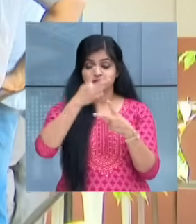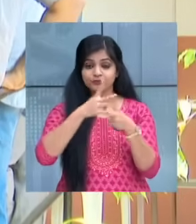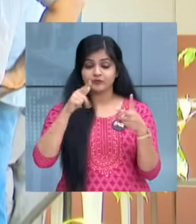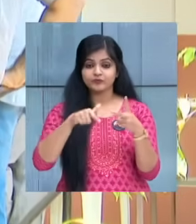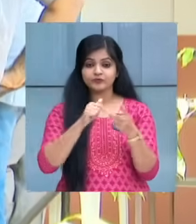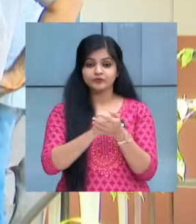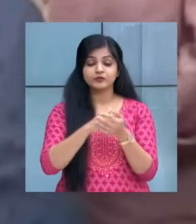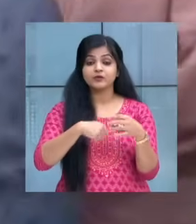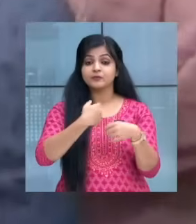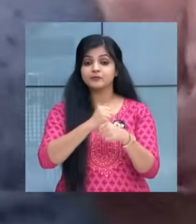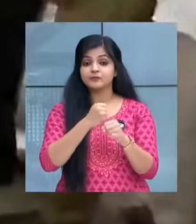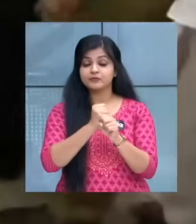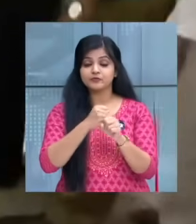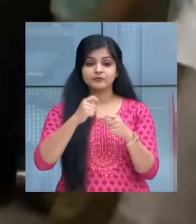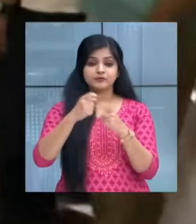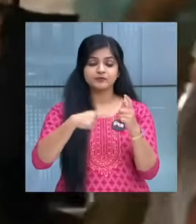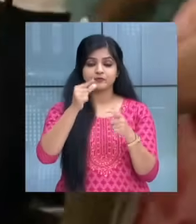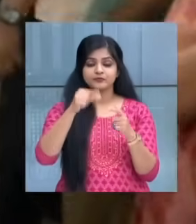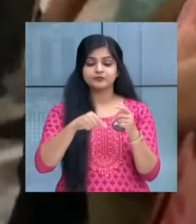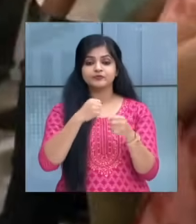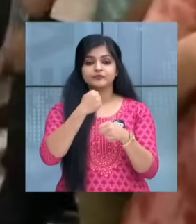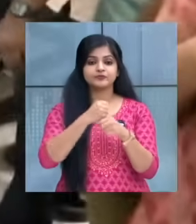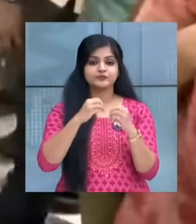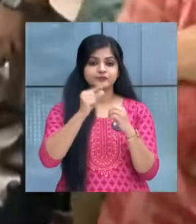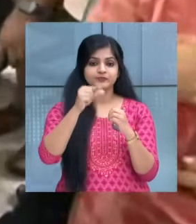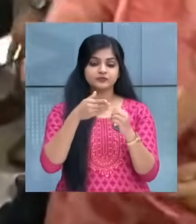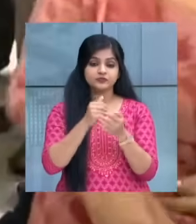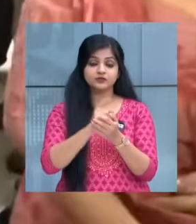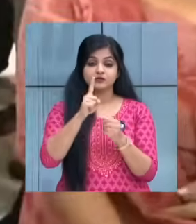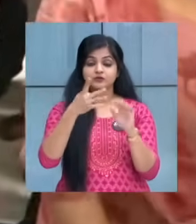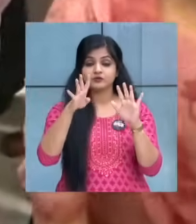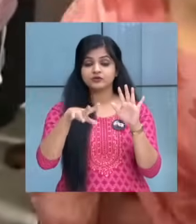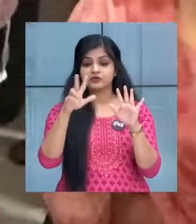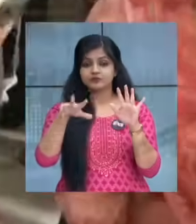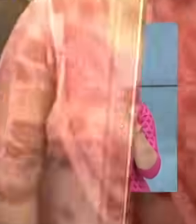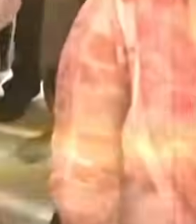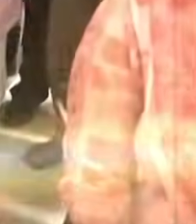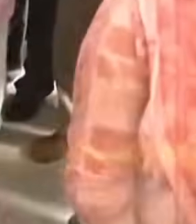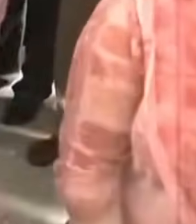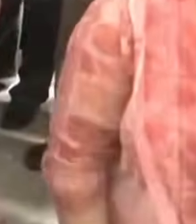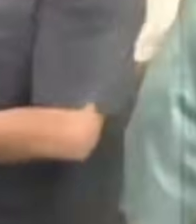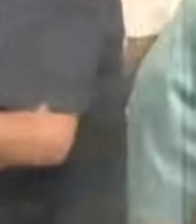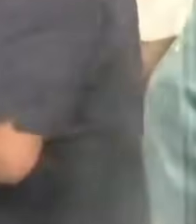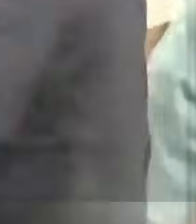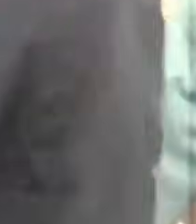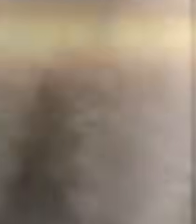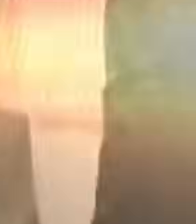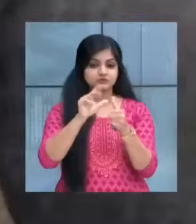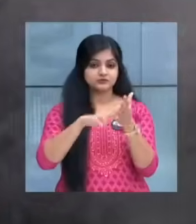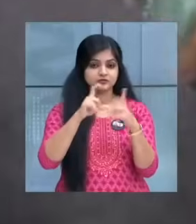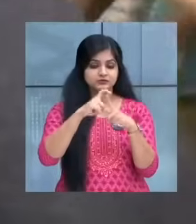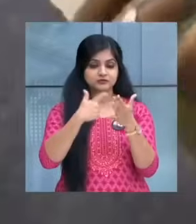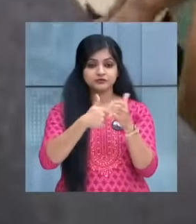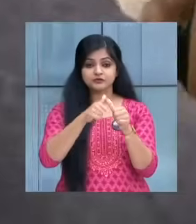സിനിമകൾ നിർമ്മിക്കാൻ പ്രേരണയായ മനുഷ്യനാണ് ഗാന്ധിമതി ബാലൻ. 1982 ബാലചന്ദ്രൻ മേനോന്റെ സിനിമയിലൂടെ